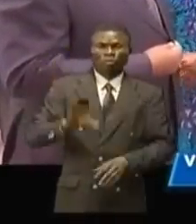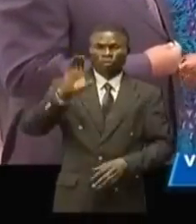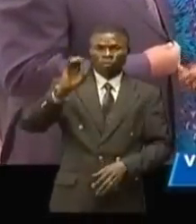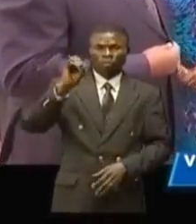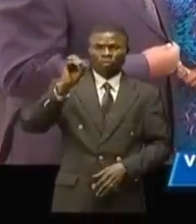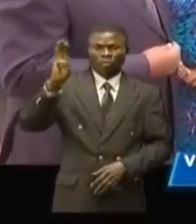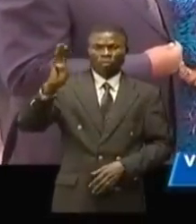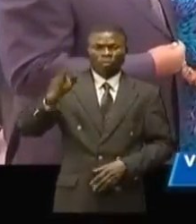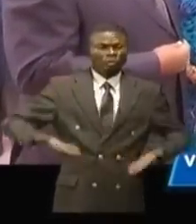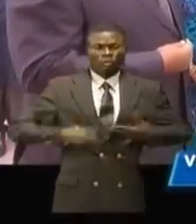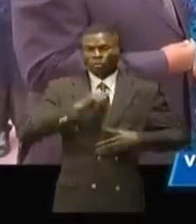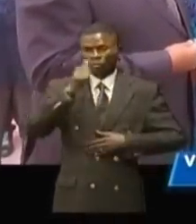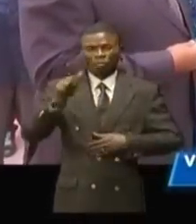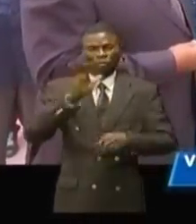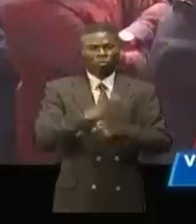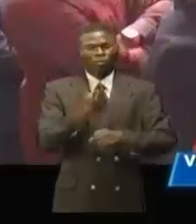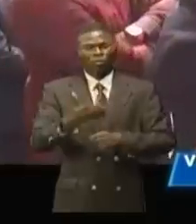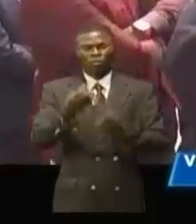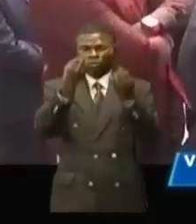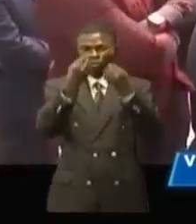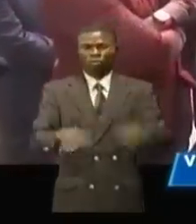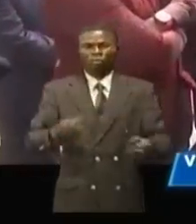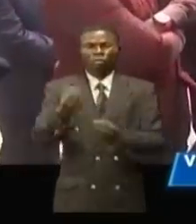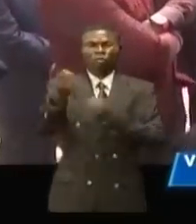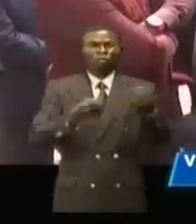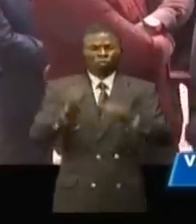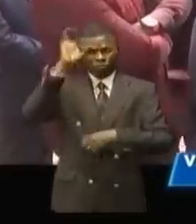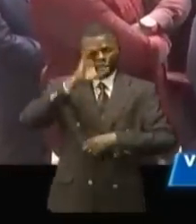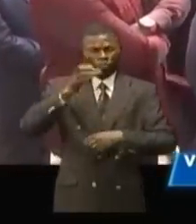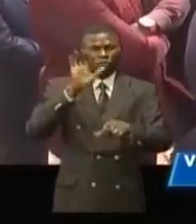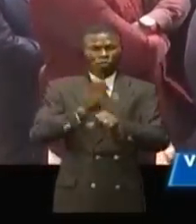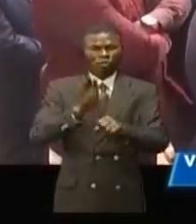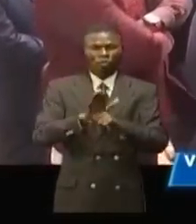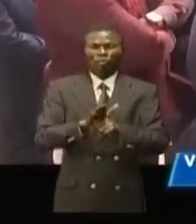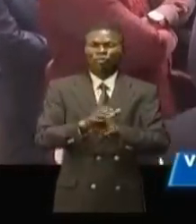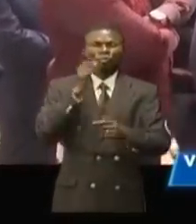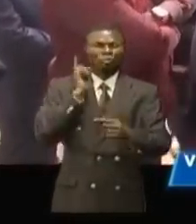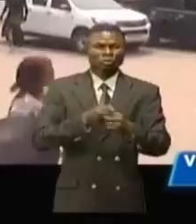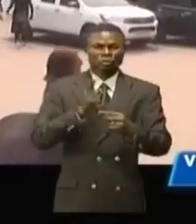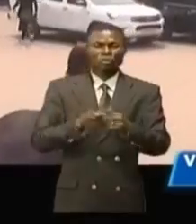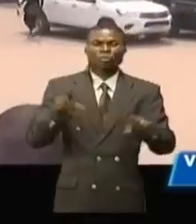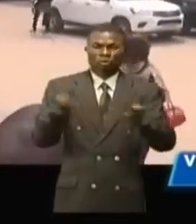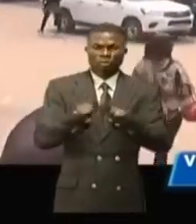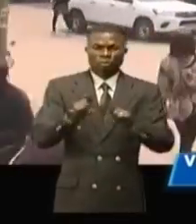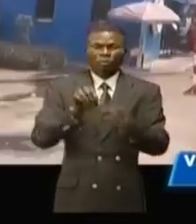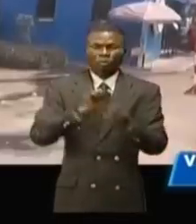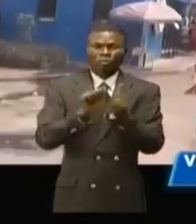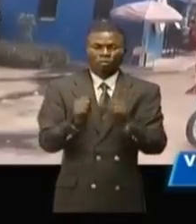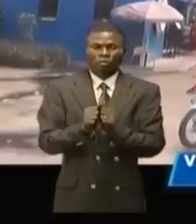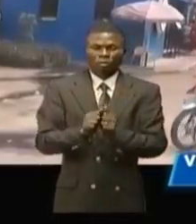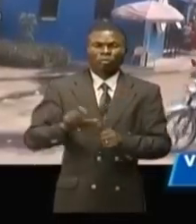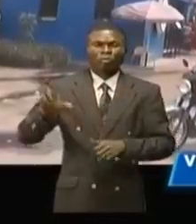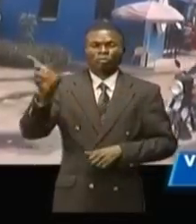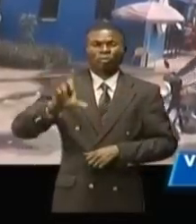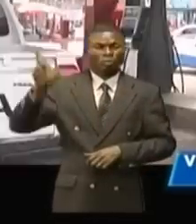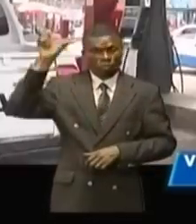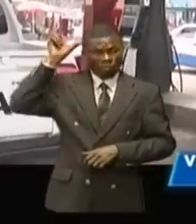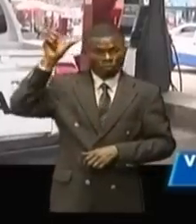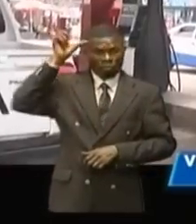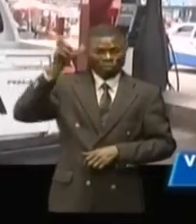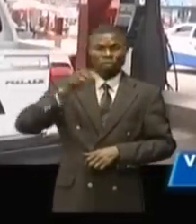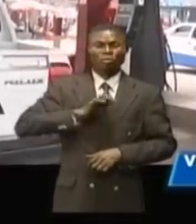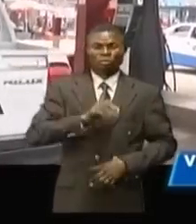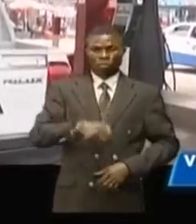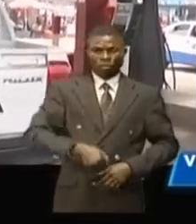déploré le manque de divers produits de véhicules très recherchés par la clientèle. Même situation dans les stations de Lingwala, Kassavubu